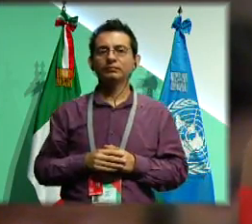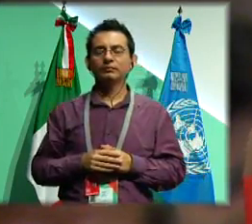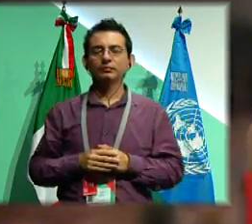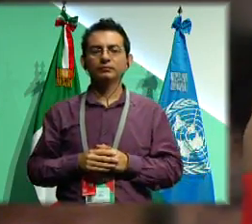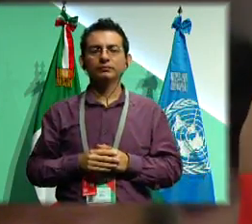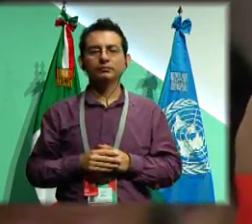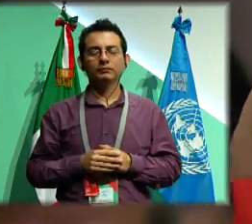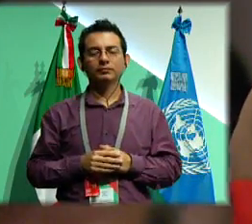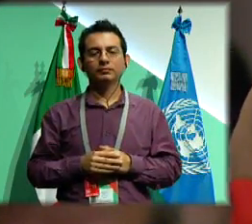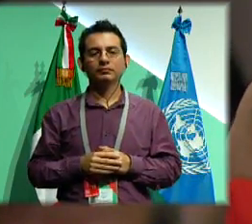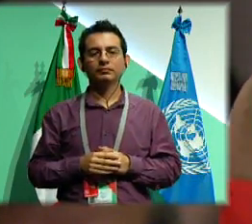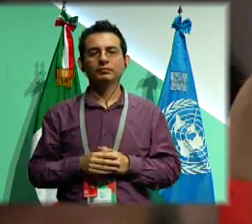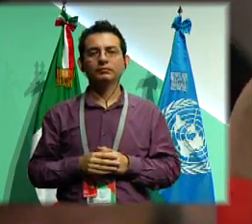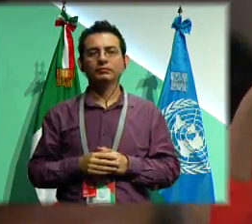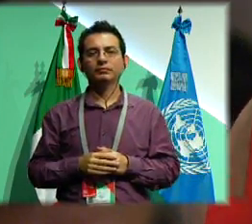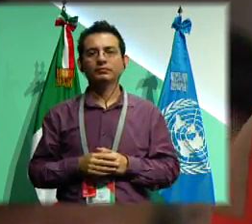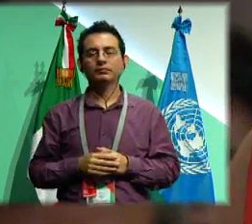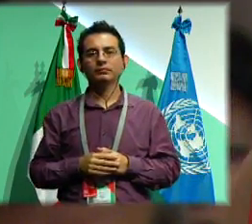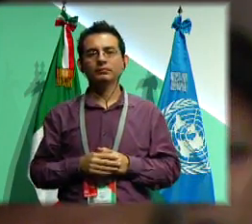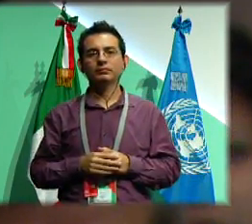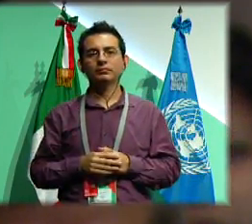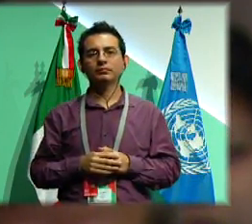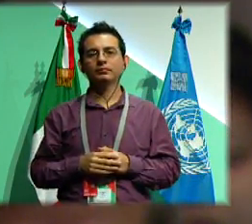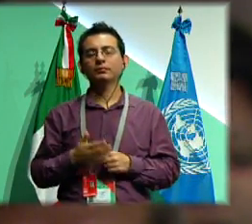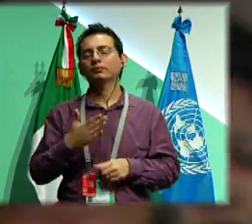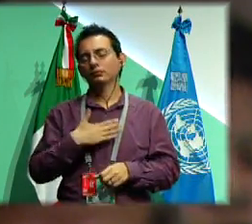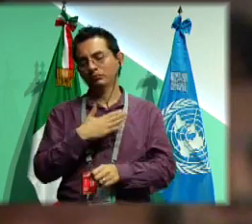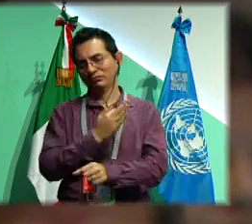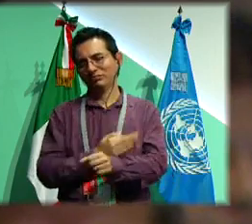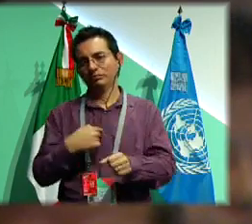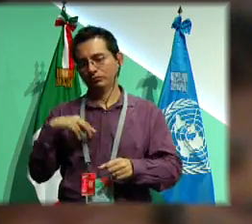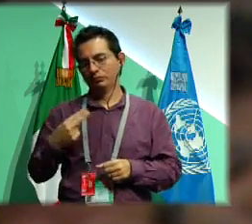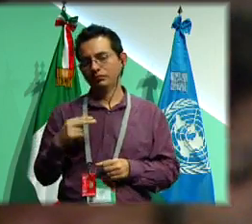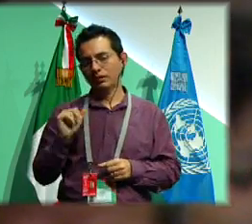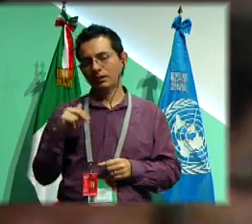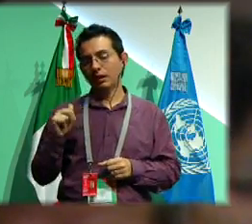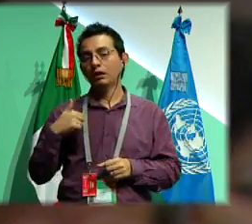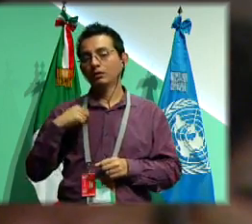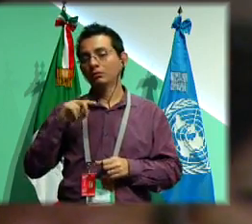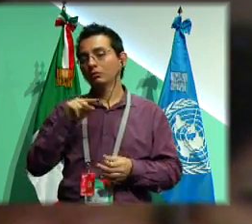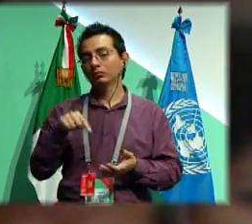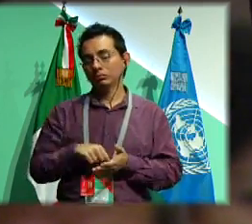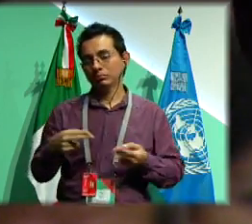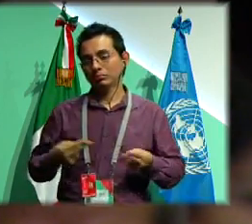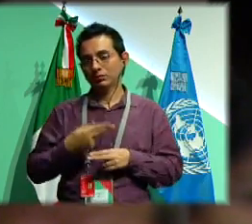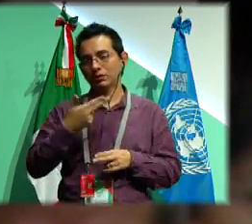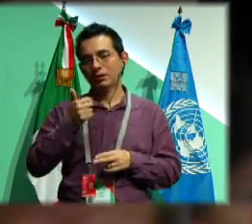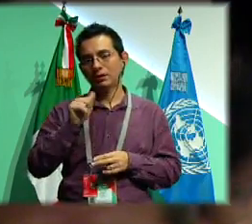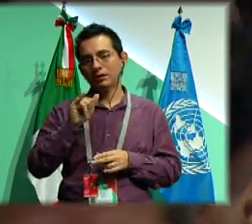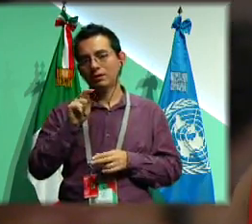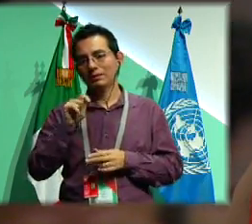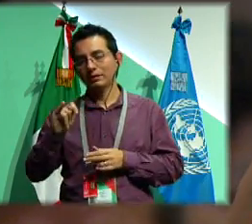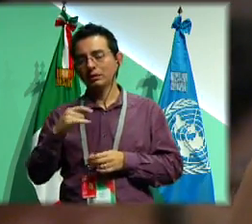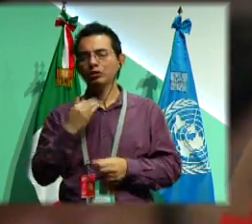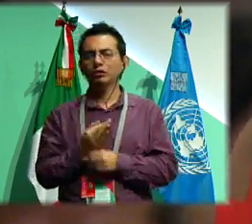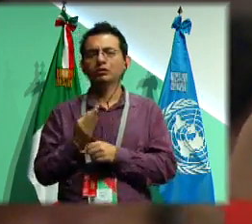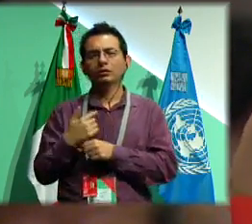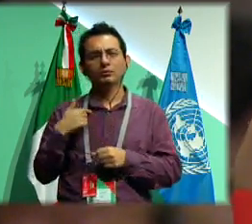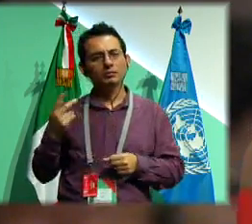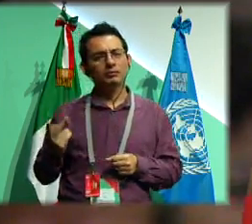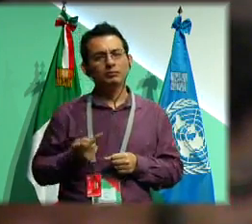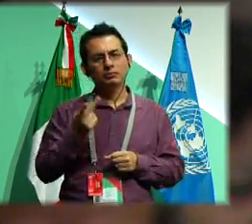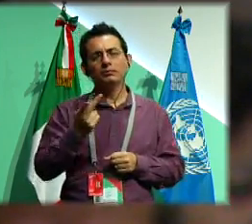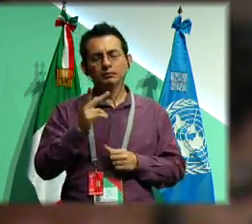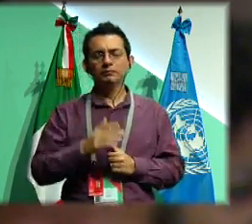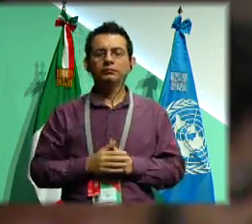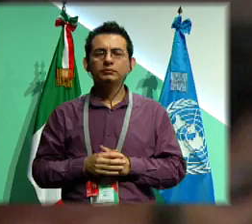Dahana, je viens d'Haïti. Donc, ma question est la suivante. Et comment pensez-vous que les